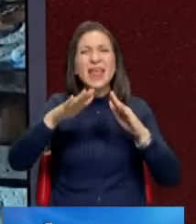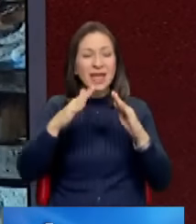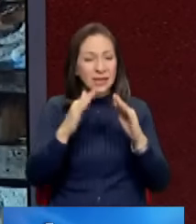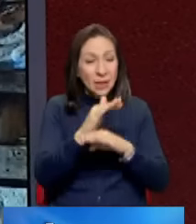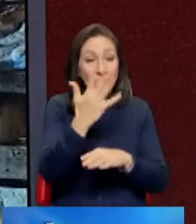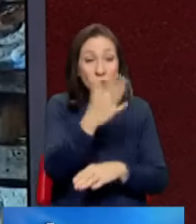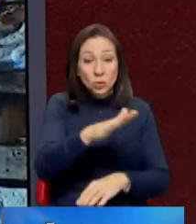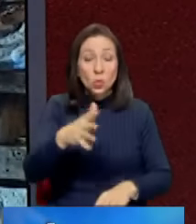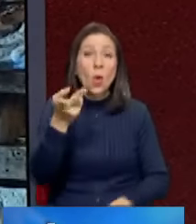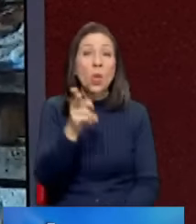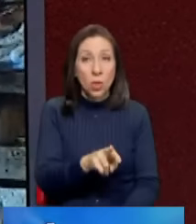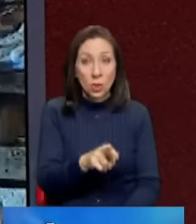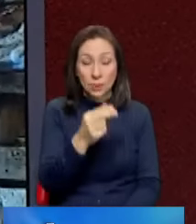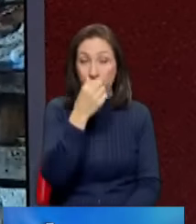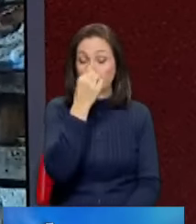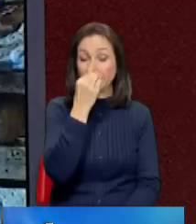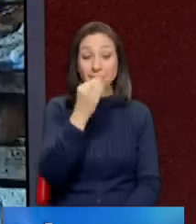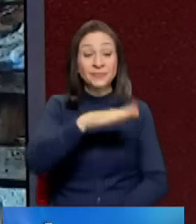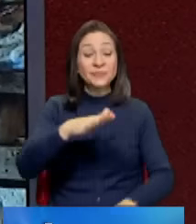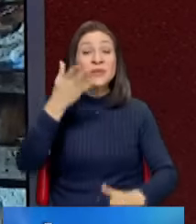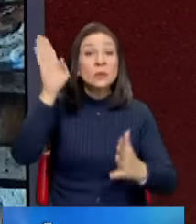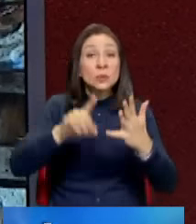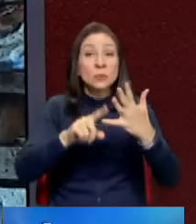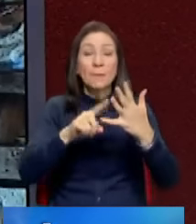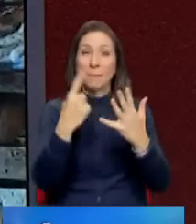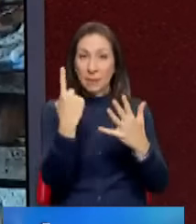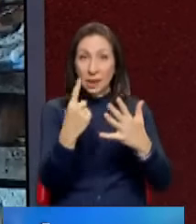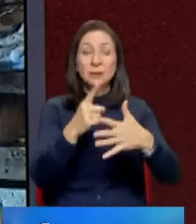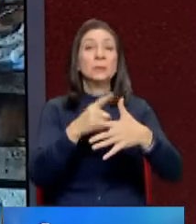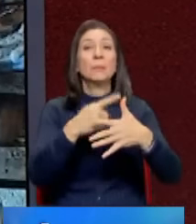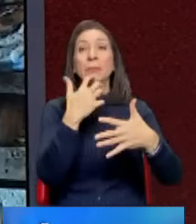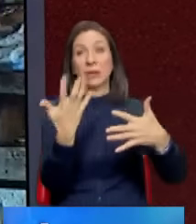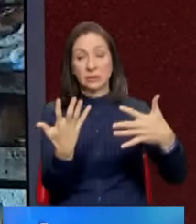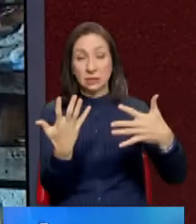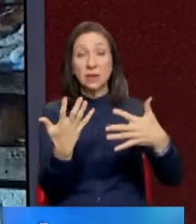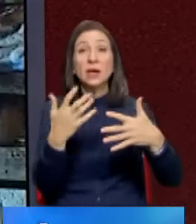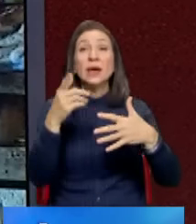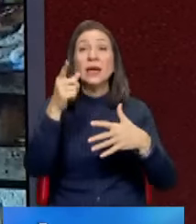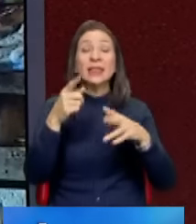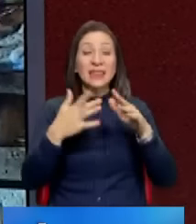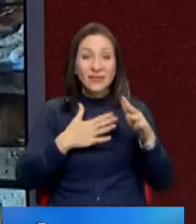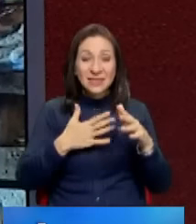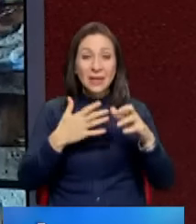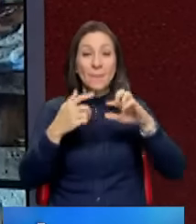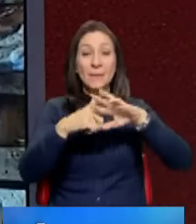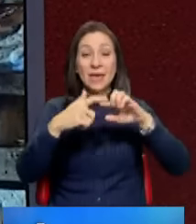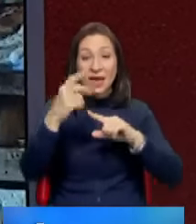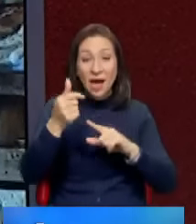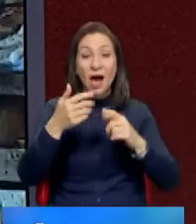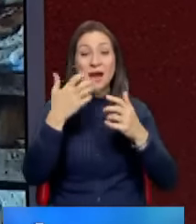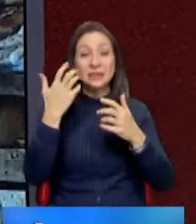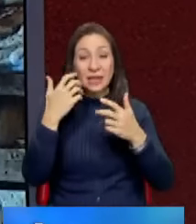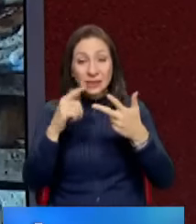çocuğu çıkan yangında hayatını kaybetti. Çocukların en küçüğü 1, en büyüğü 5 yaşındaydı. Fadime Nefes, Funda Peri, Aslan